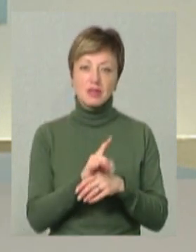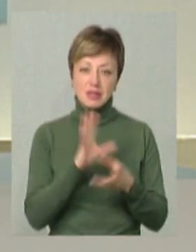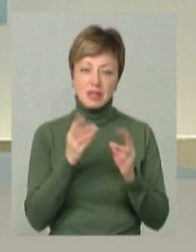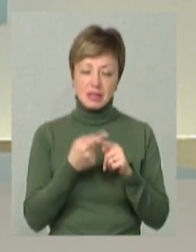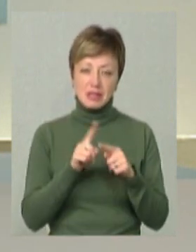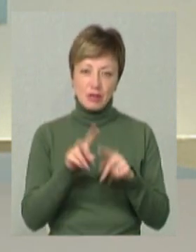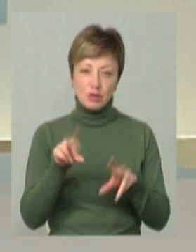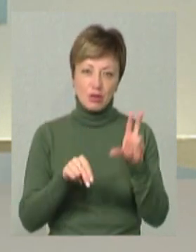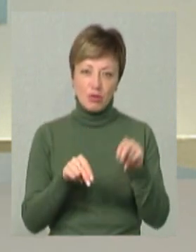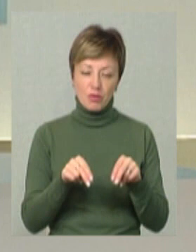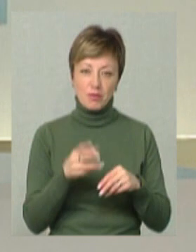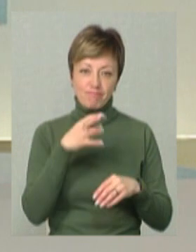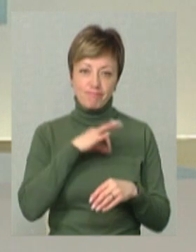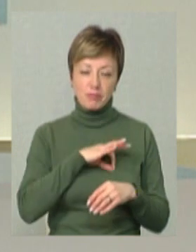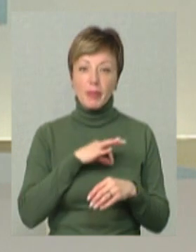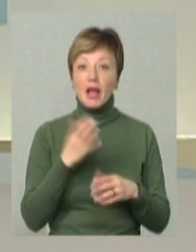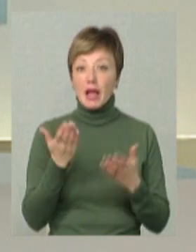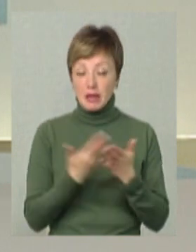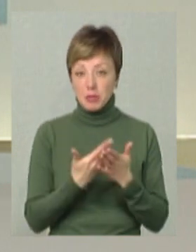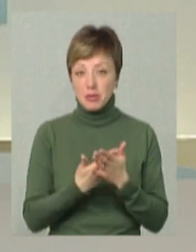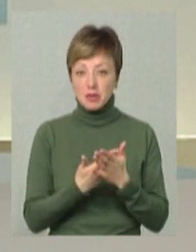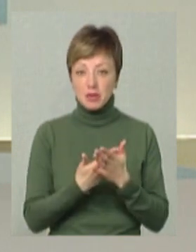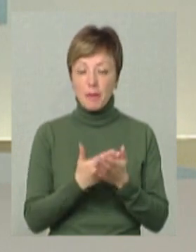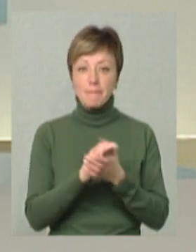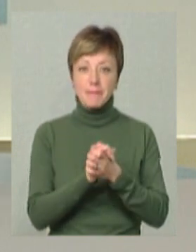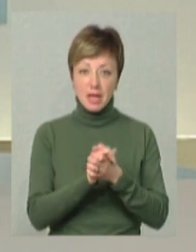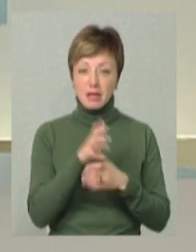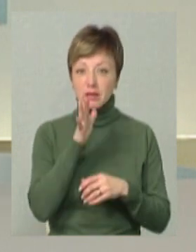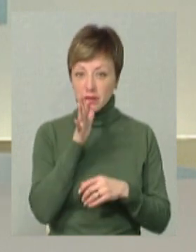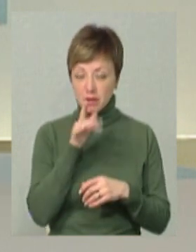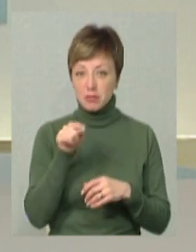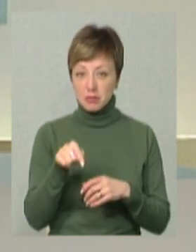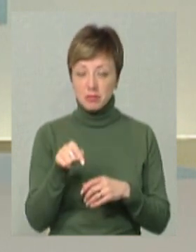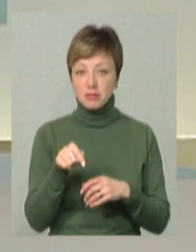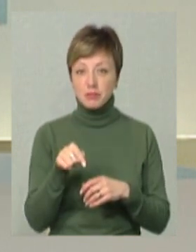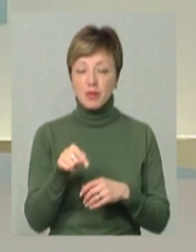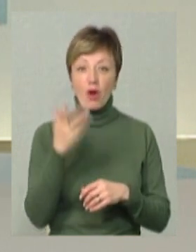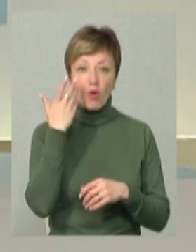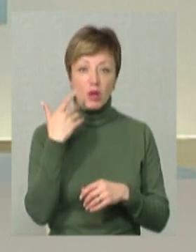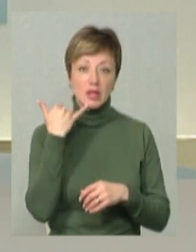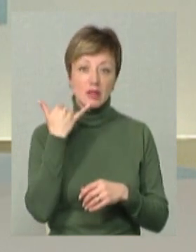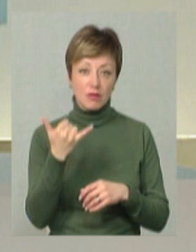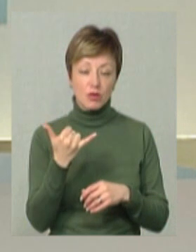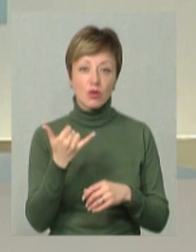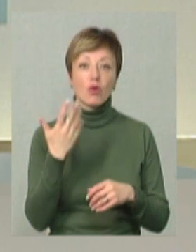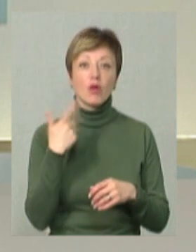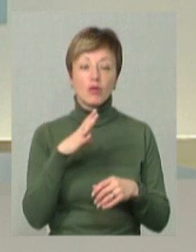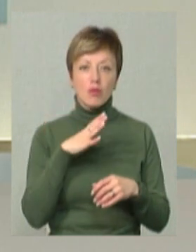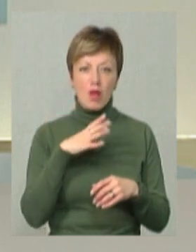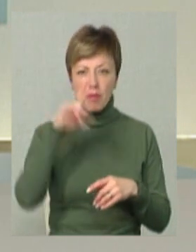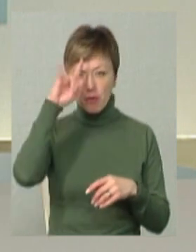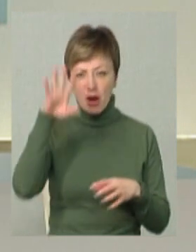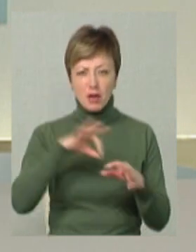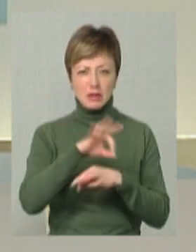це шахраї розраховують. Ще навіть якщо брати мирний довоєнний час, коли телефонували шахраї, тоді була така